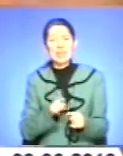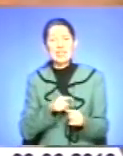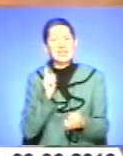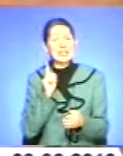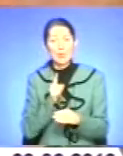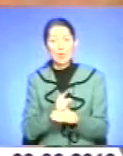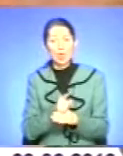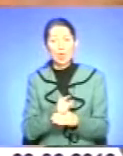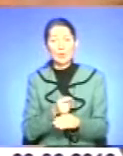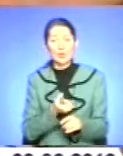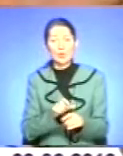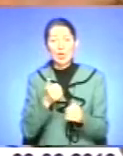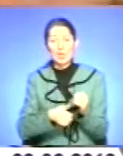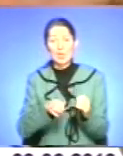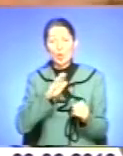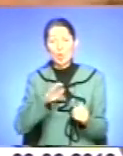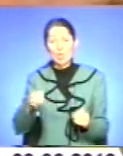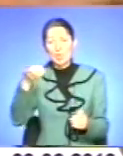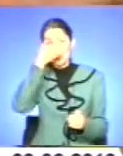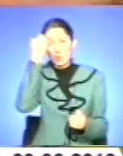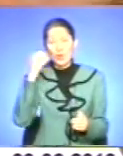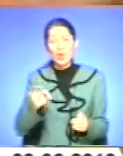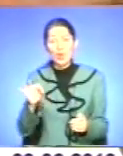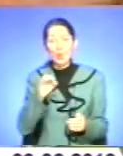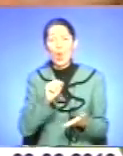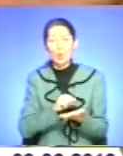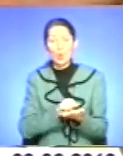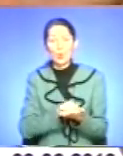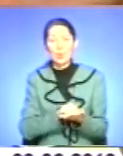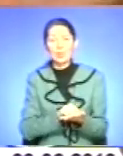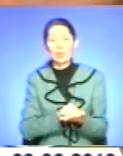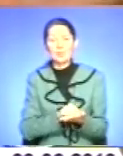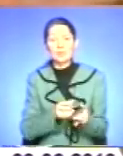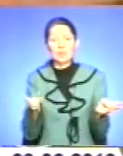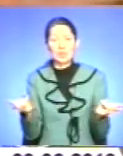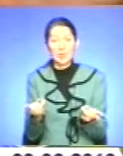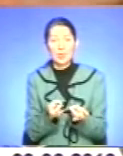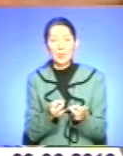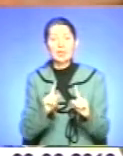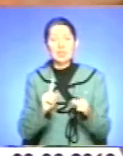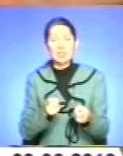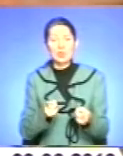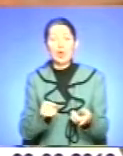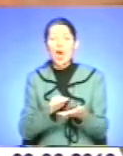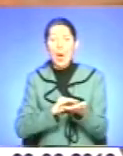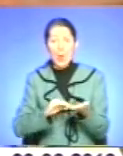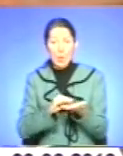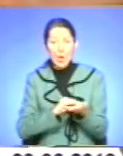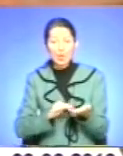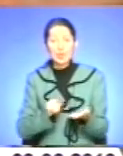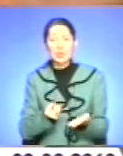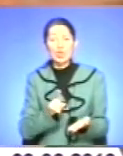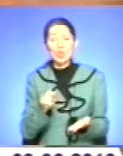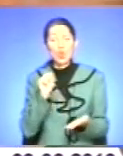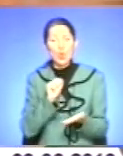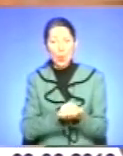часто діти забувають про документи. Треба дійсно наголошувати на те, що документ